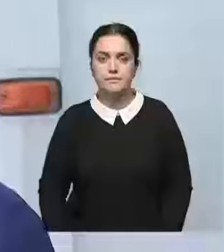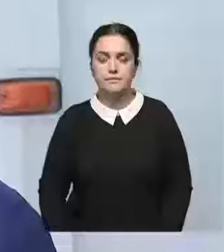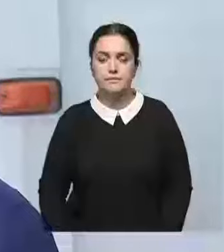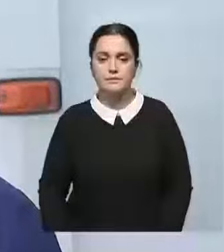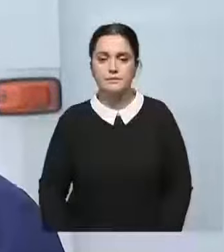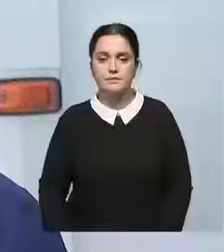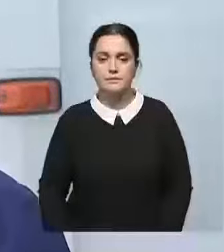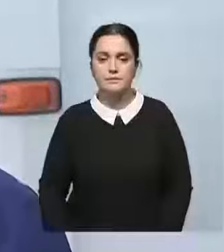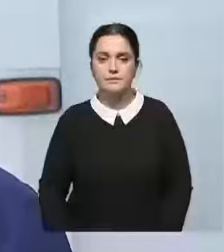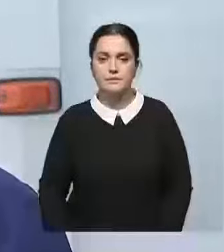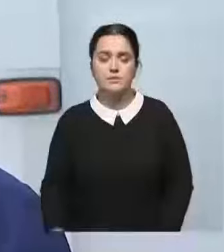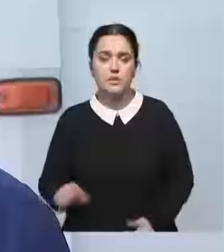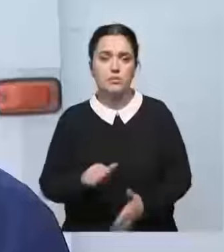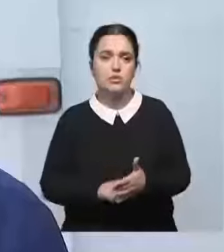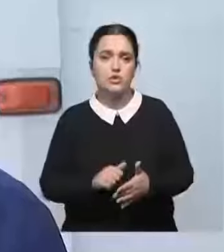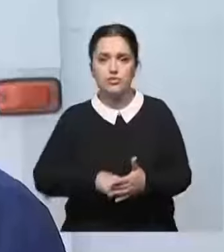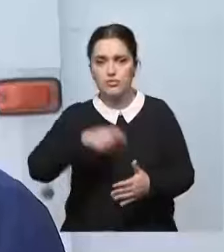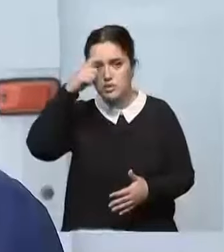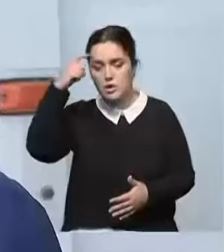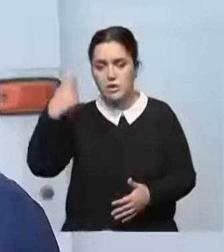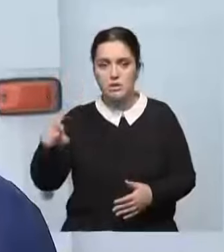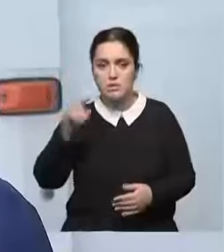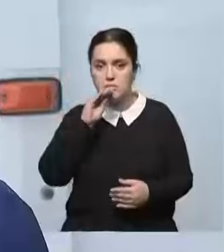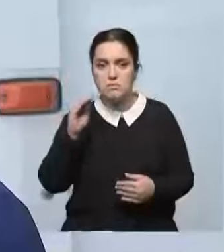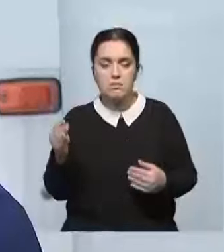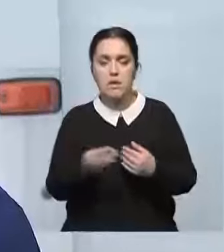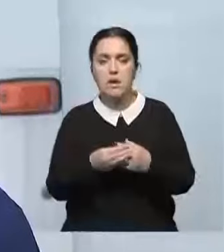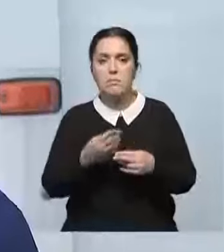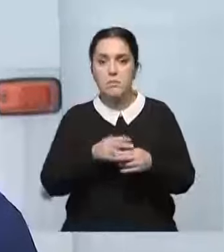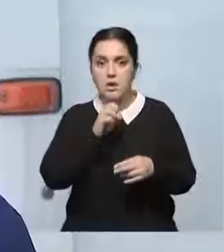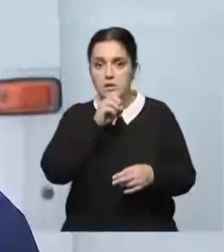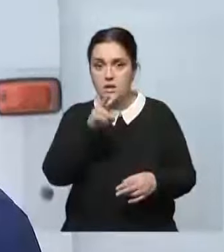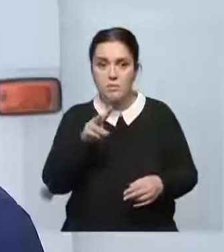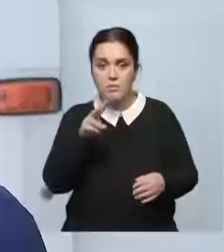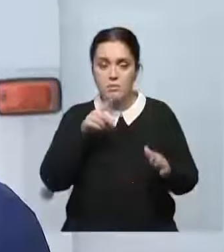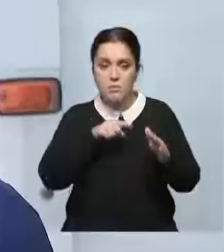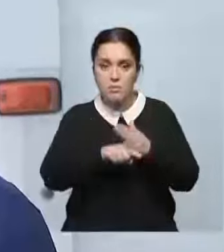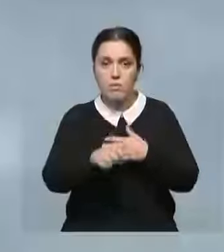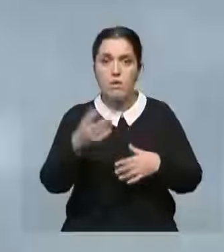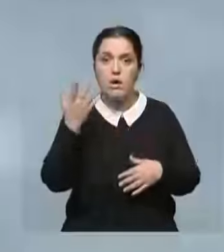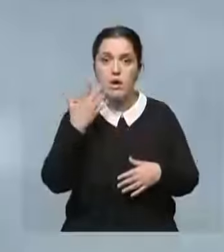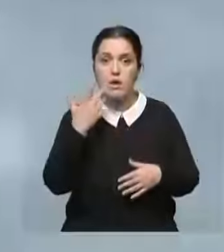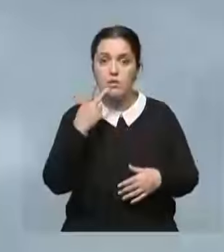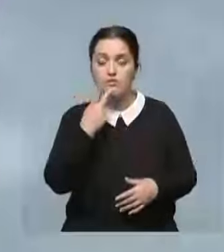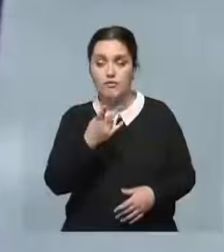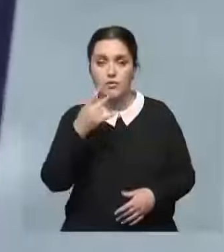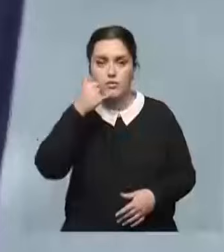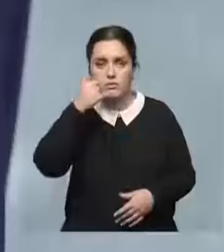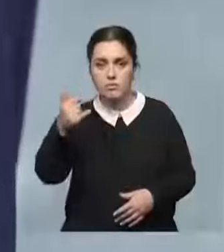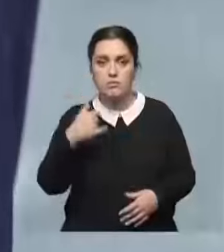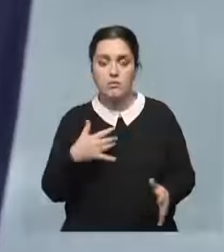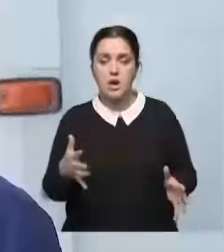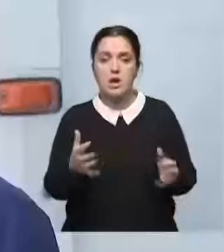Жарко же из-за этого. Прячутся. Ну, когда увидят, сразу 112 надо звонить. Ловим, банки ложим и безопасное